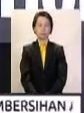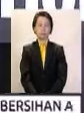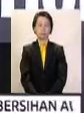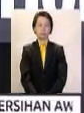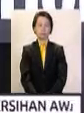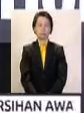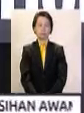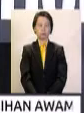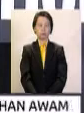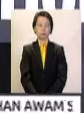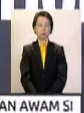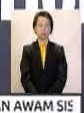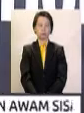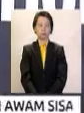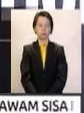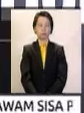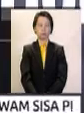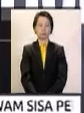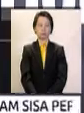Avoid any